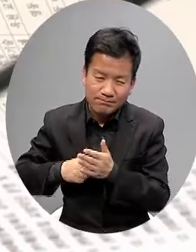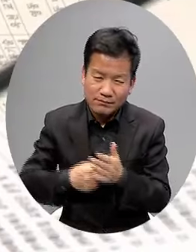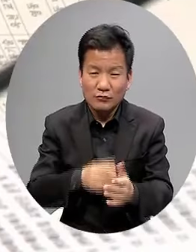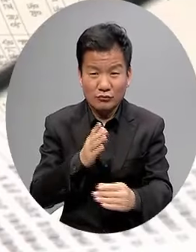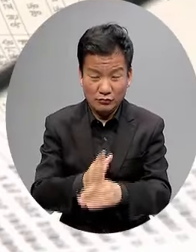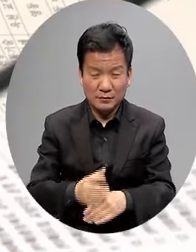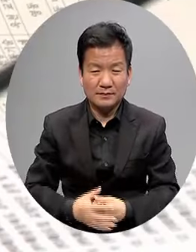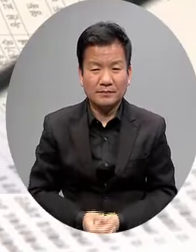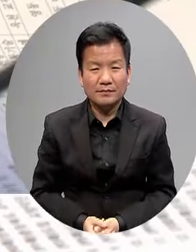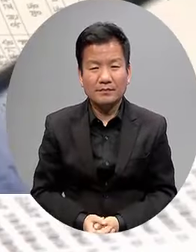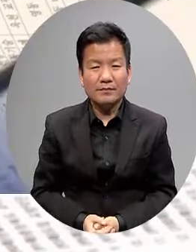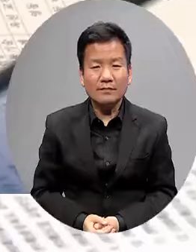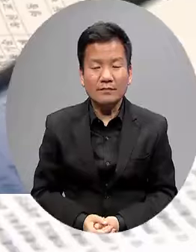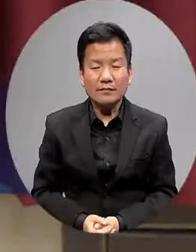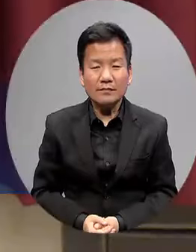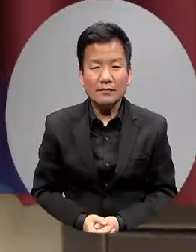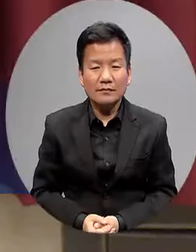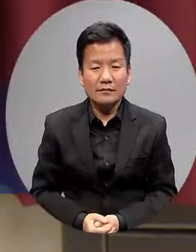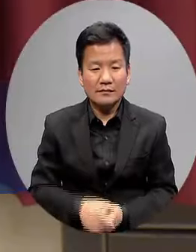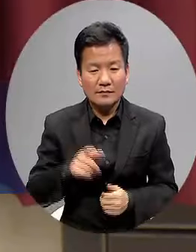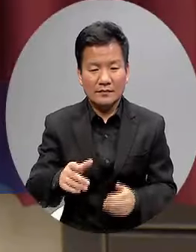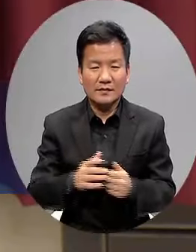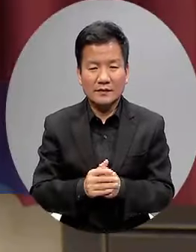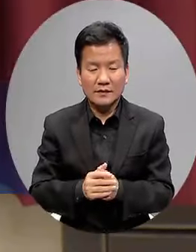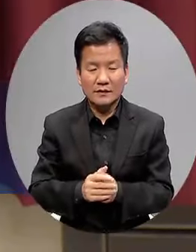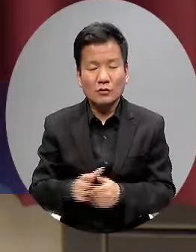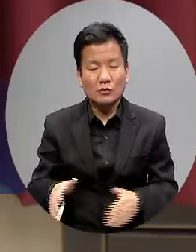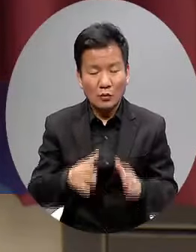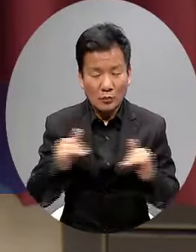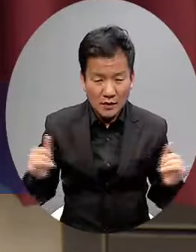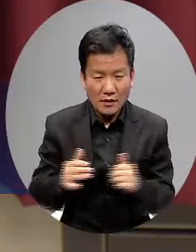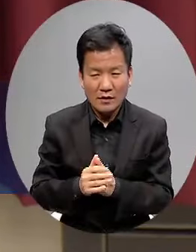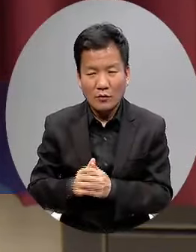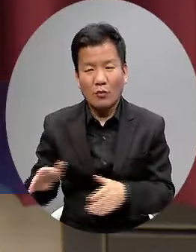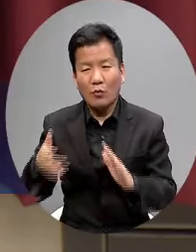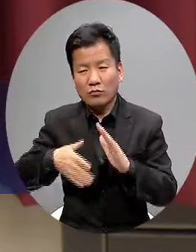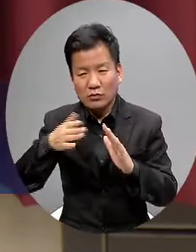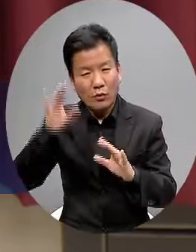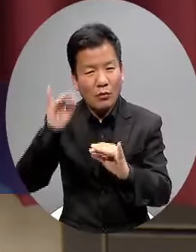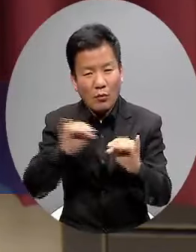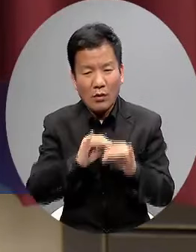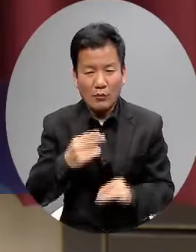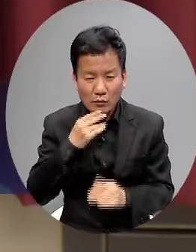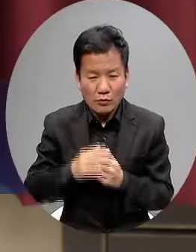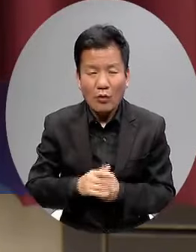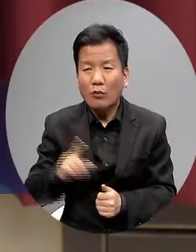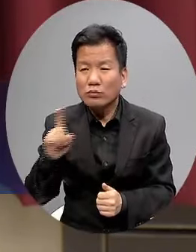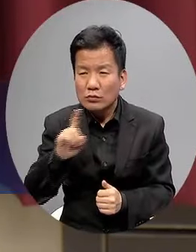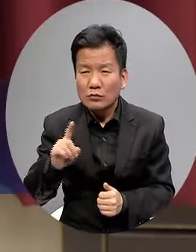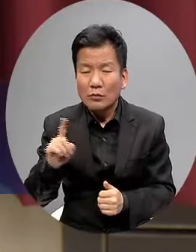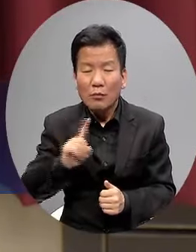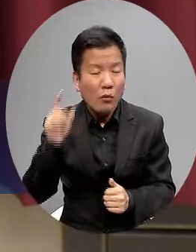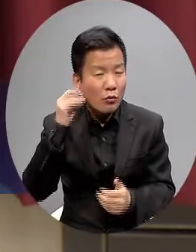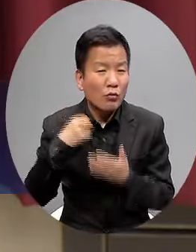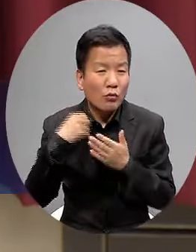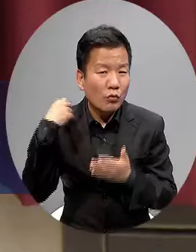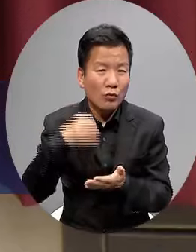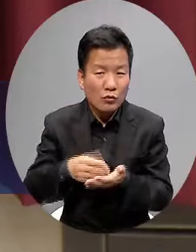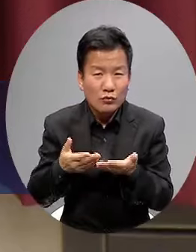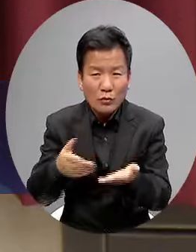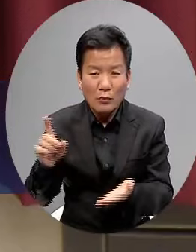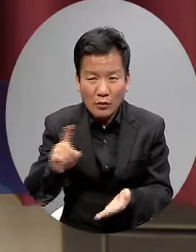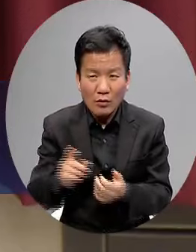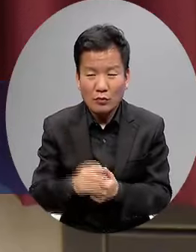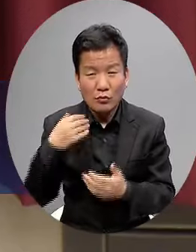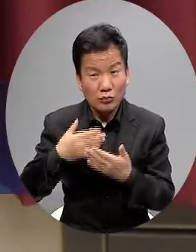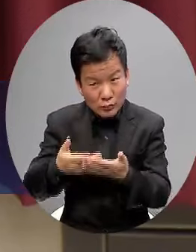겁니다 의외는 물론 뭐 도민분들의 공감도 전혀 이끌어내지 못하고 계신 거죠 도대체 뭘 품으로 돌려주라는 거야 그냥 품으로 돌려줘 하면 우리가